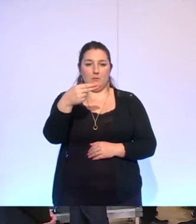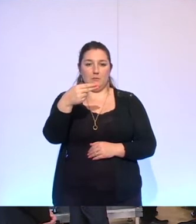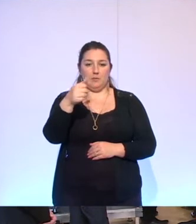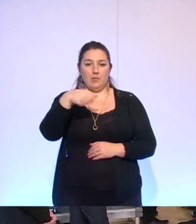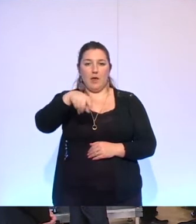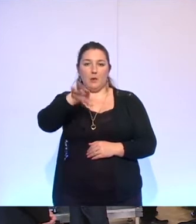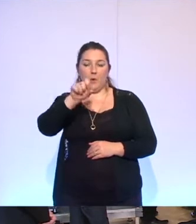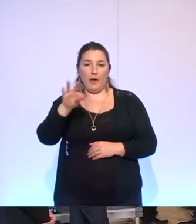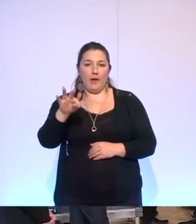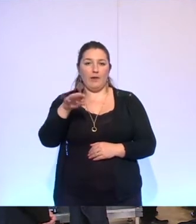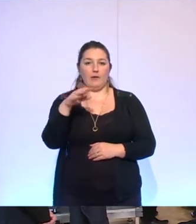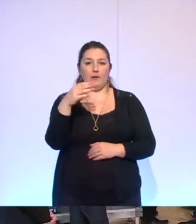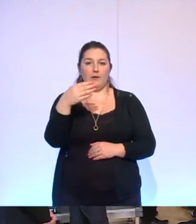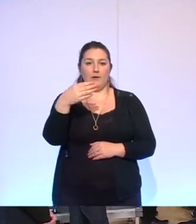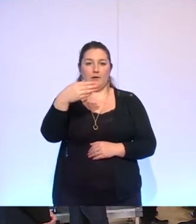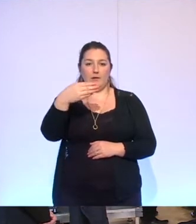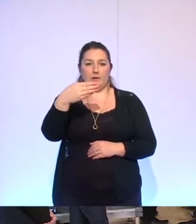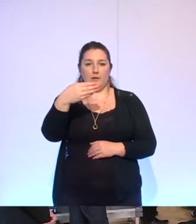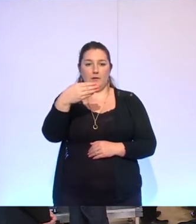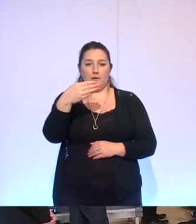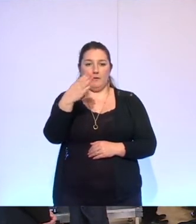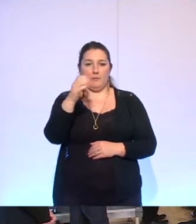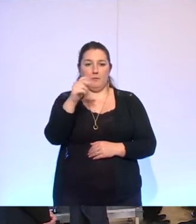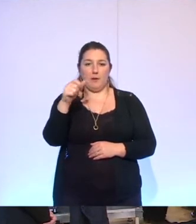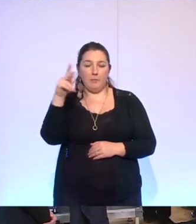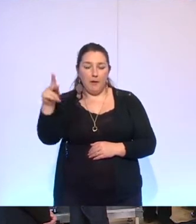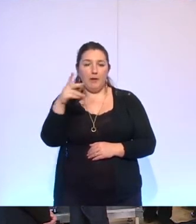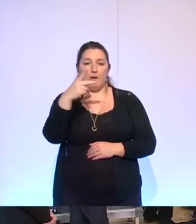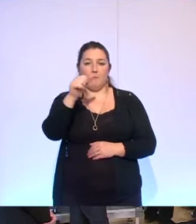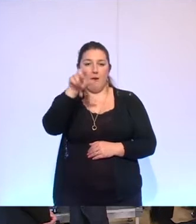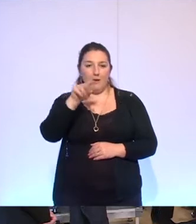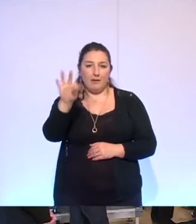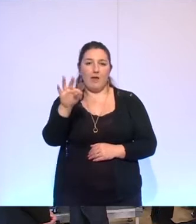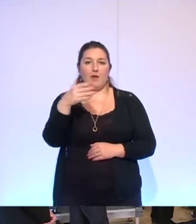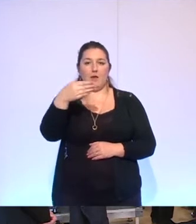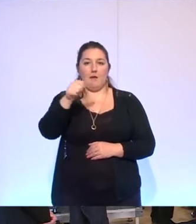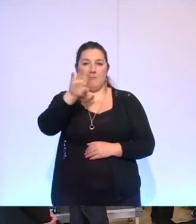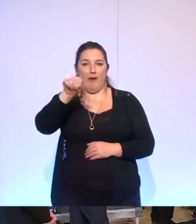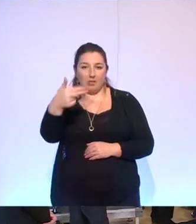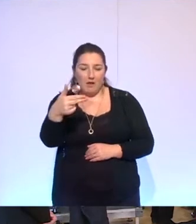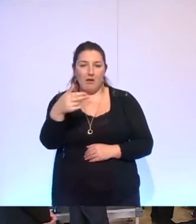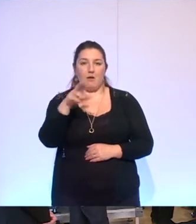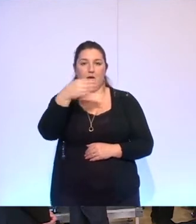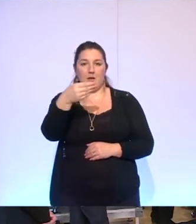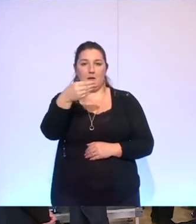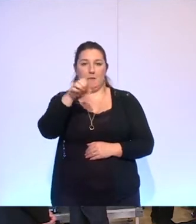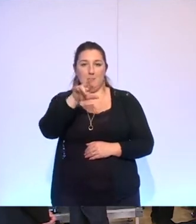présent. Marguet Raphaël, présent. Martin Elisa, présent. Mériot Pierre,